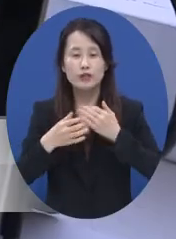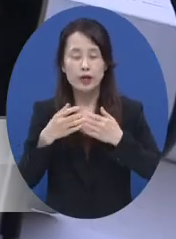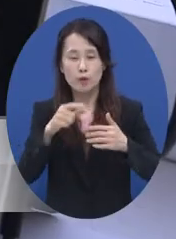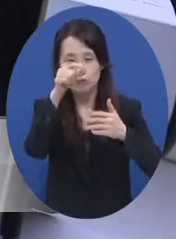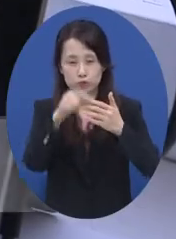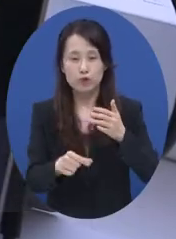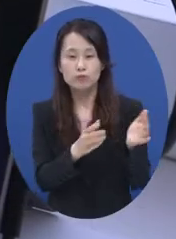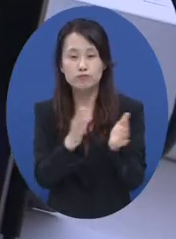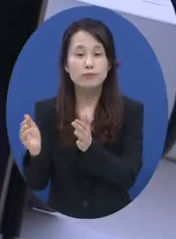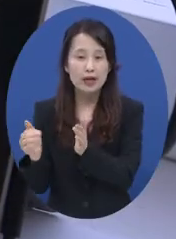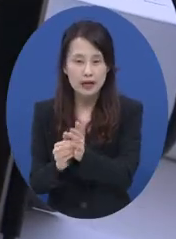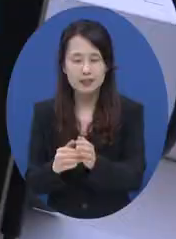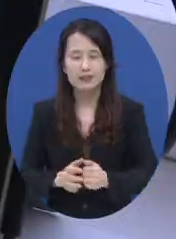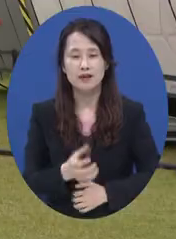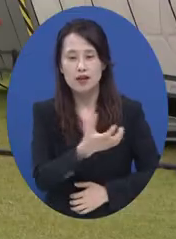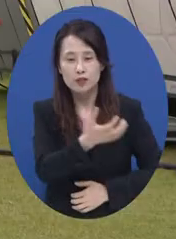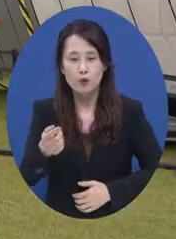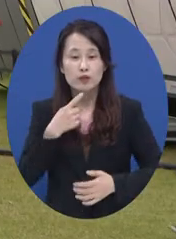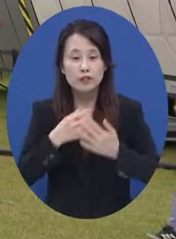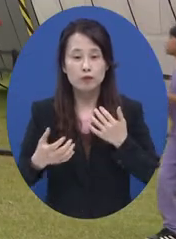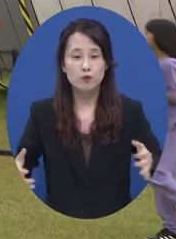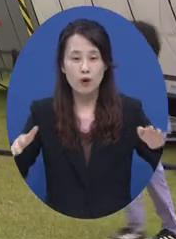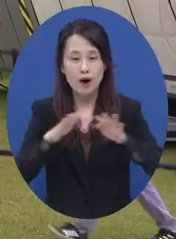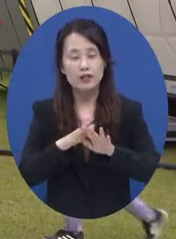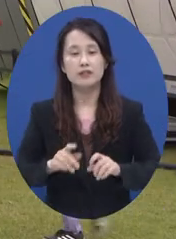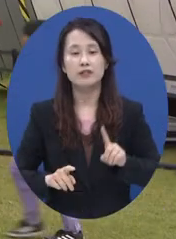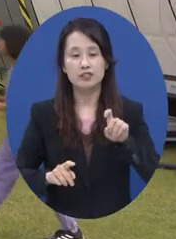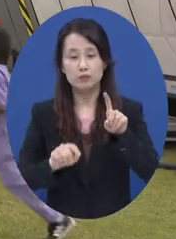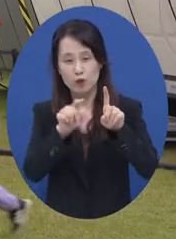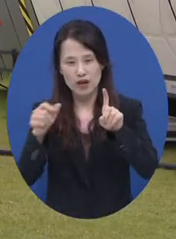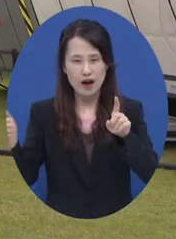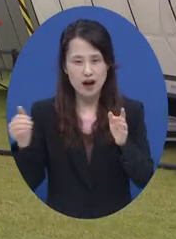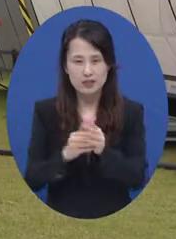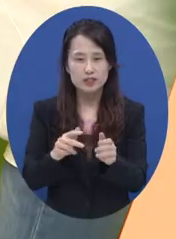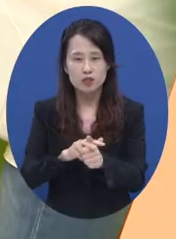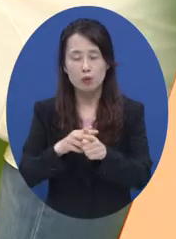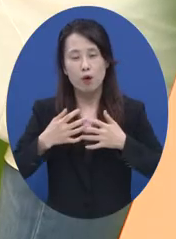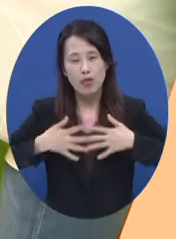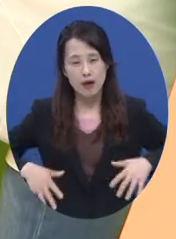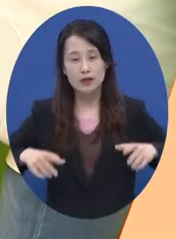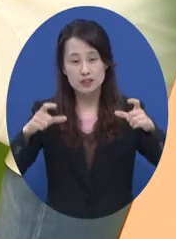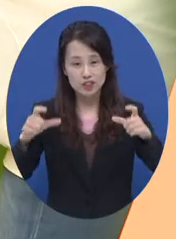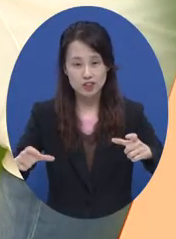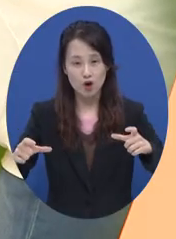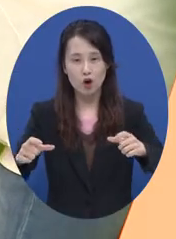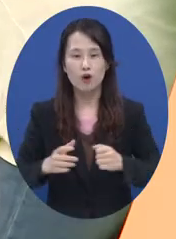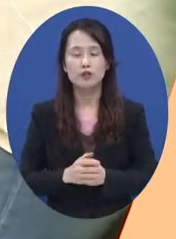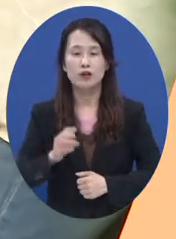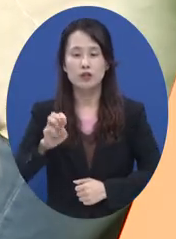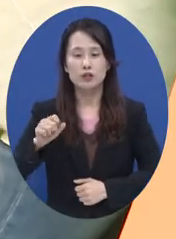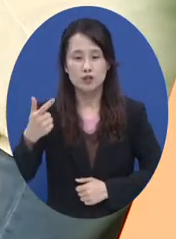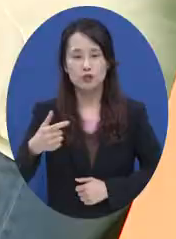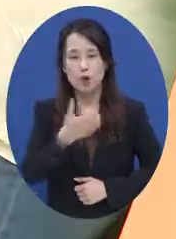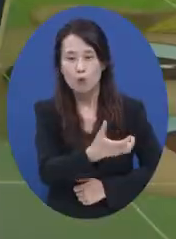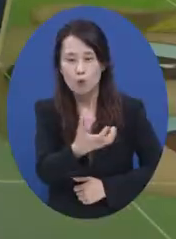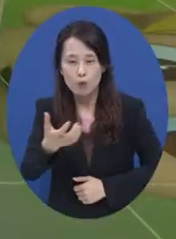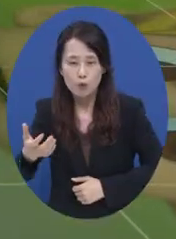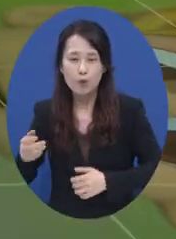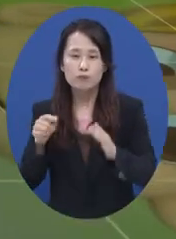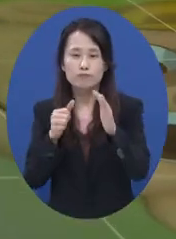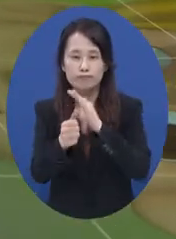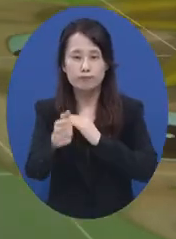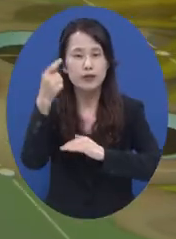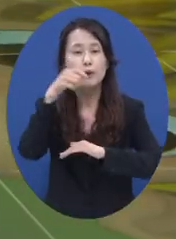프로그램들을 갖추고 있다는 것. 이동형 체험관은 오는 11월까지 정보통신 소외 지역을 비롯해 36곳을